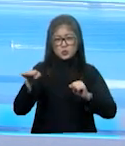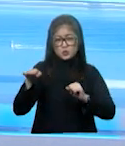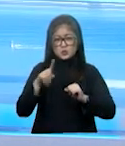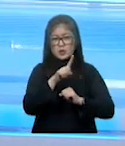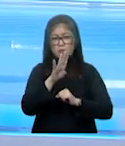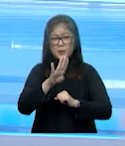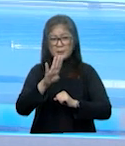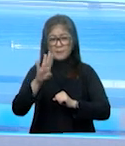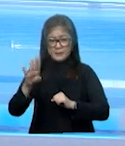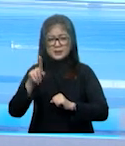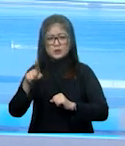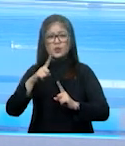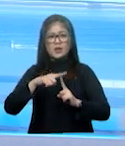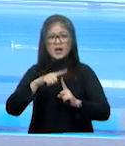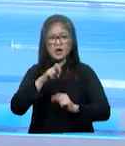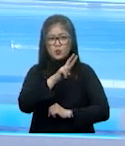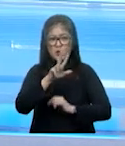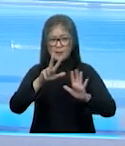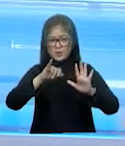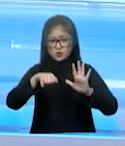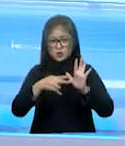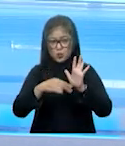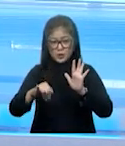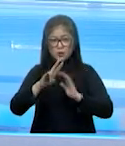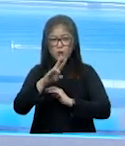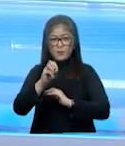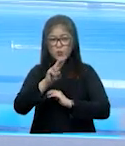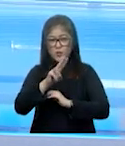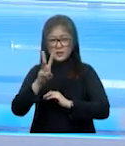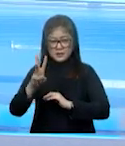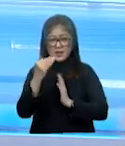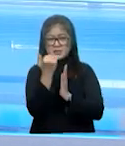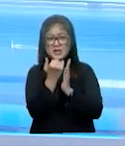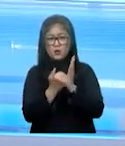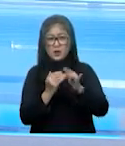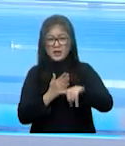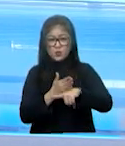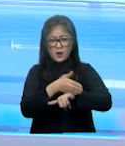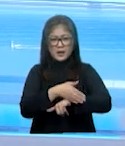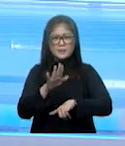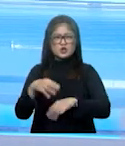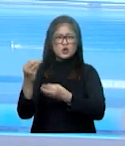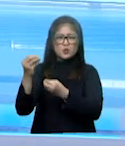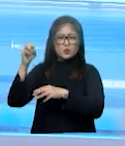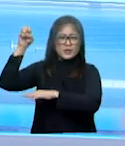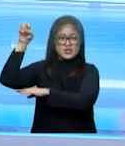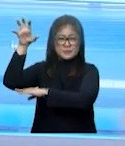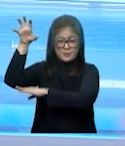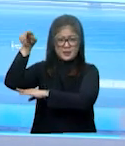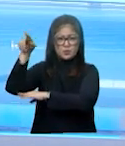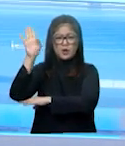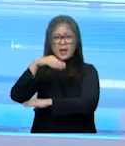28 Juni 2023. Sementara jadwal Idul Adha versi pemerintah sendiri masih menunggu sidang isbat yang baru akan digelar pada